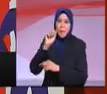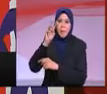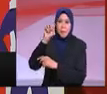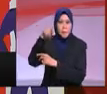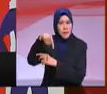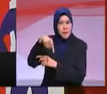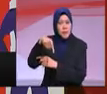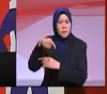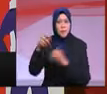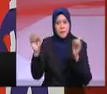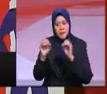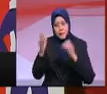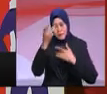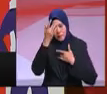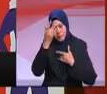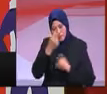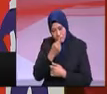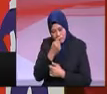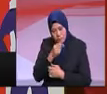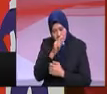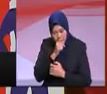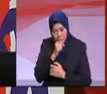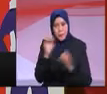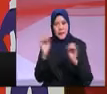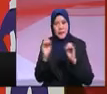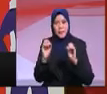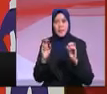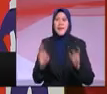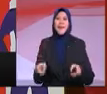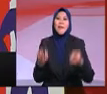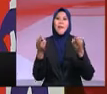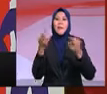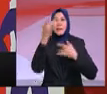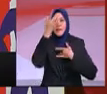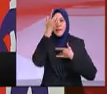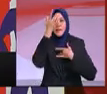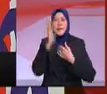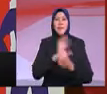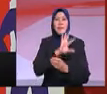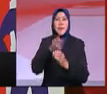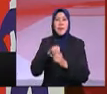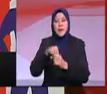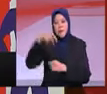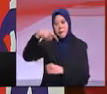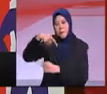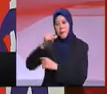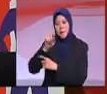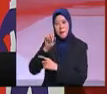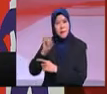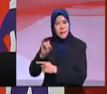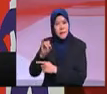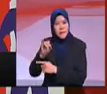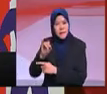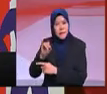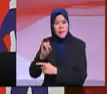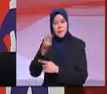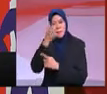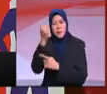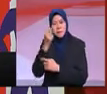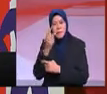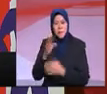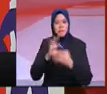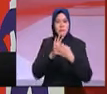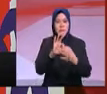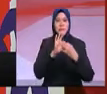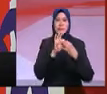yang tiada gejala dan juga gejala ringan. Terutamanya yang melibatkan parti dan sebagainya, sebab kita melihat kerjasama